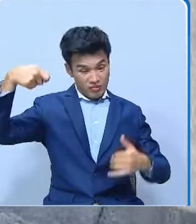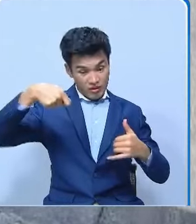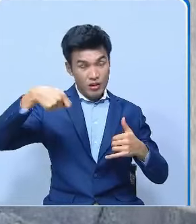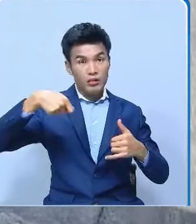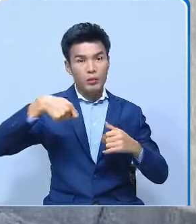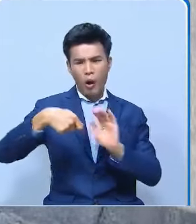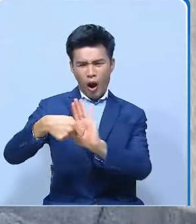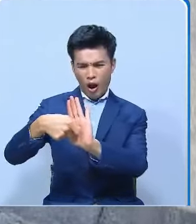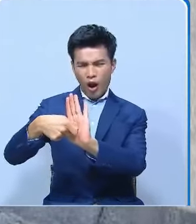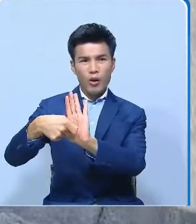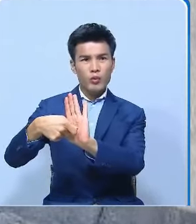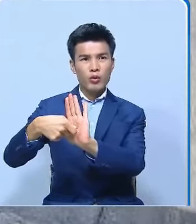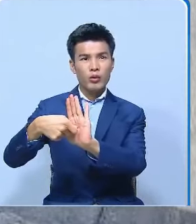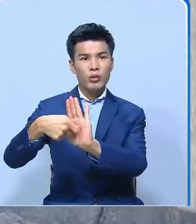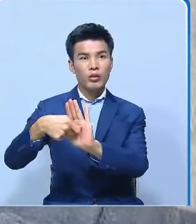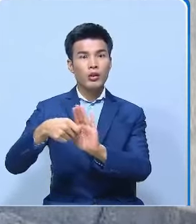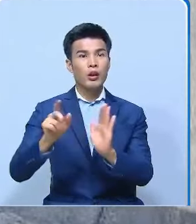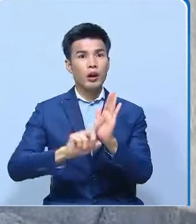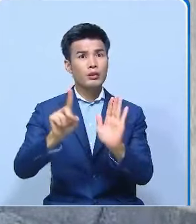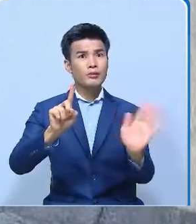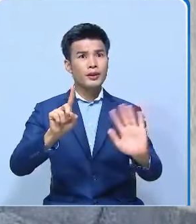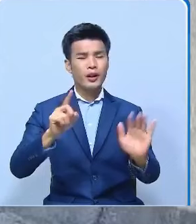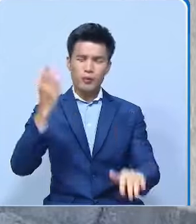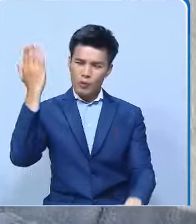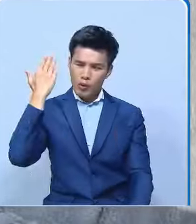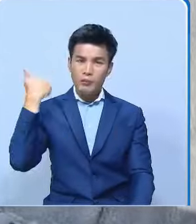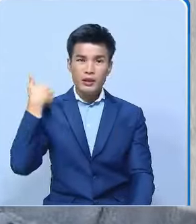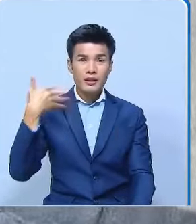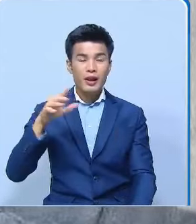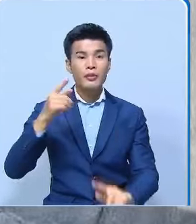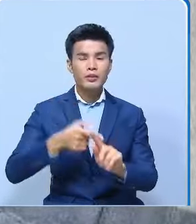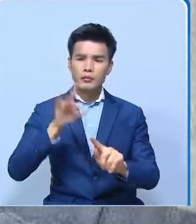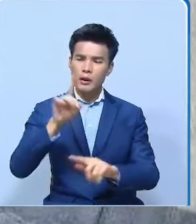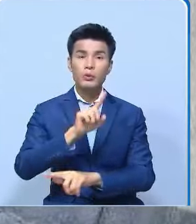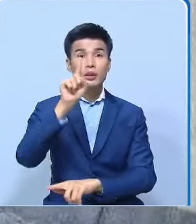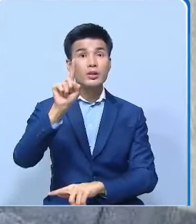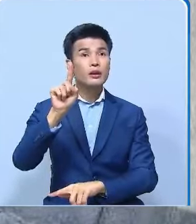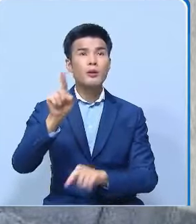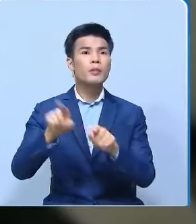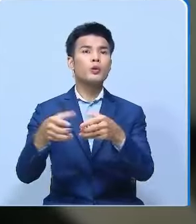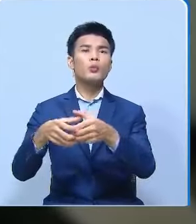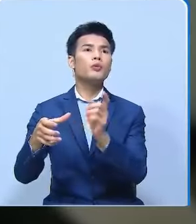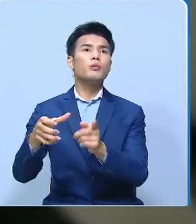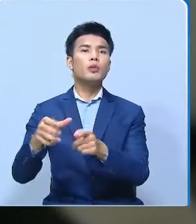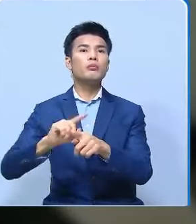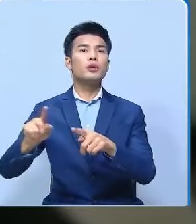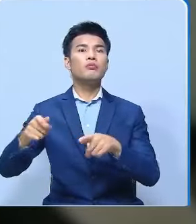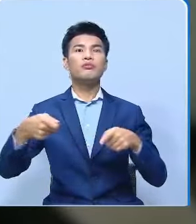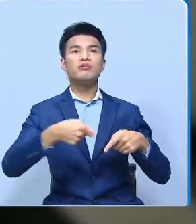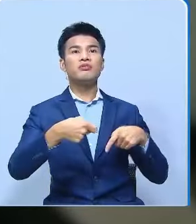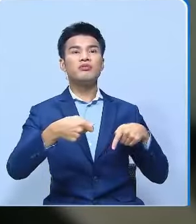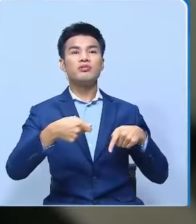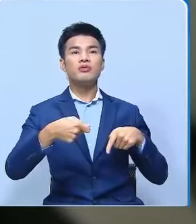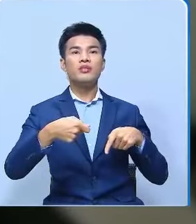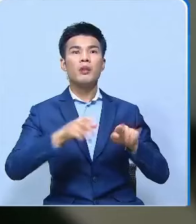ต่ถูกห้ามไว้อันนี้ไม่ใช่ครั้งแรกก่อนหน้านี้1สิงหาคมชายชะกันกลุ่มเดิมพกมีดเข้ามาเปิดประตู